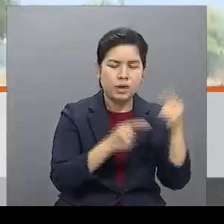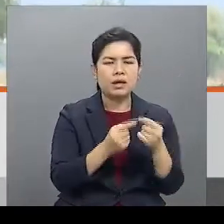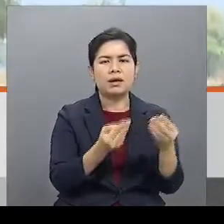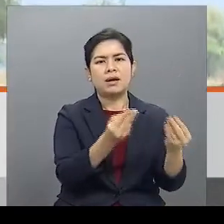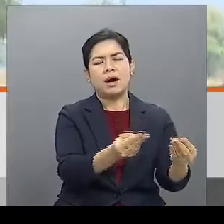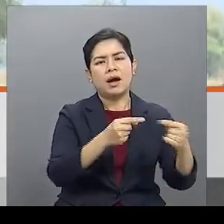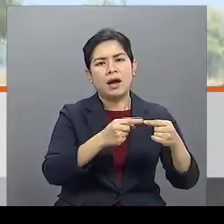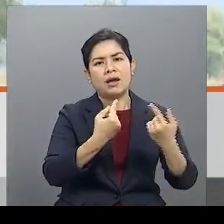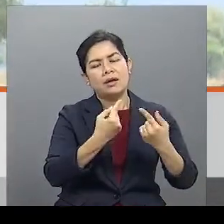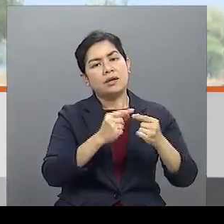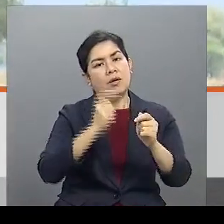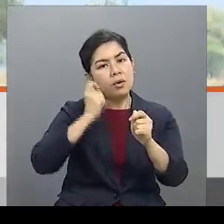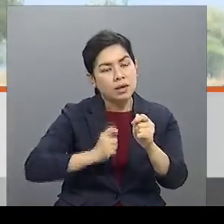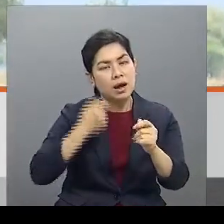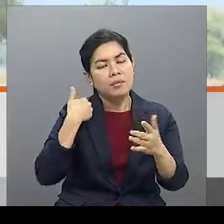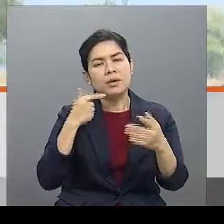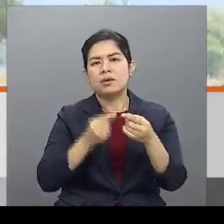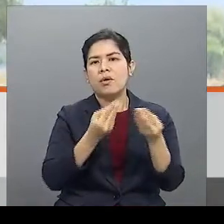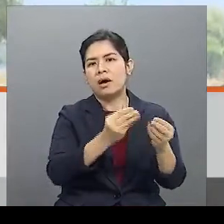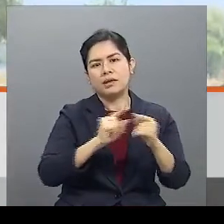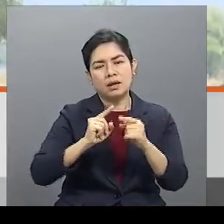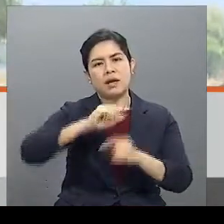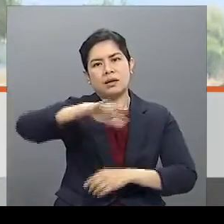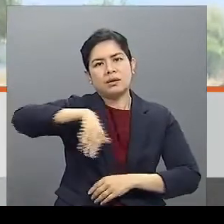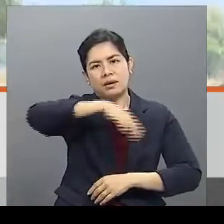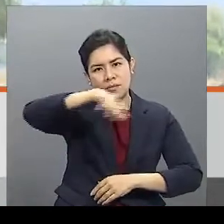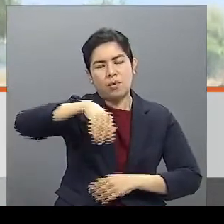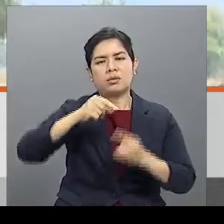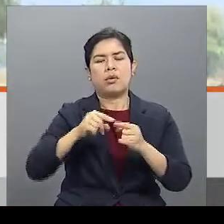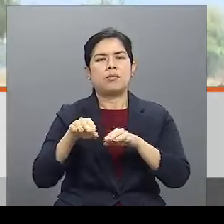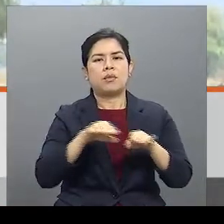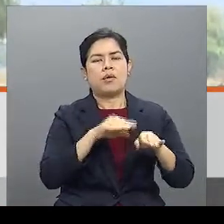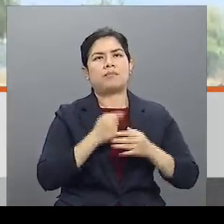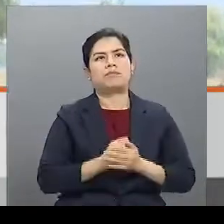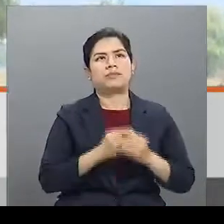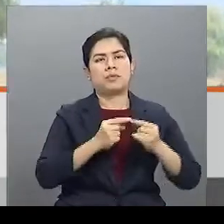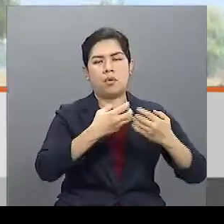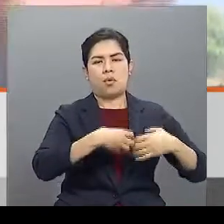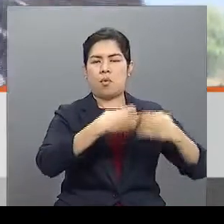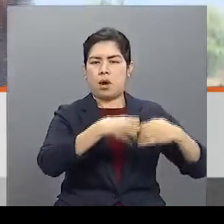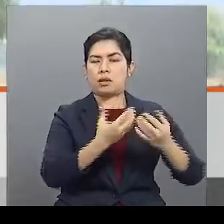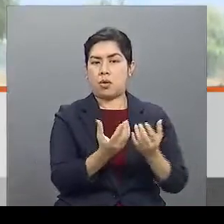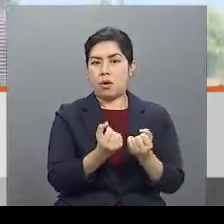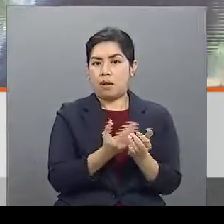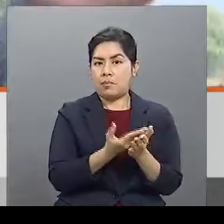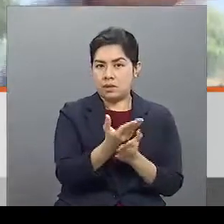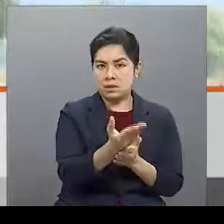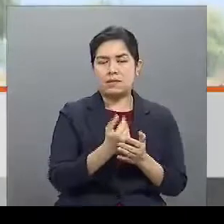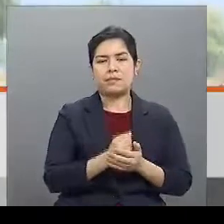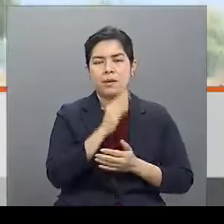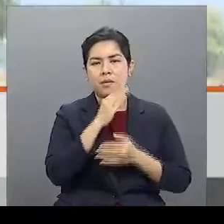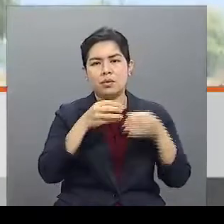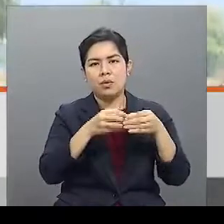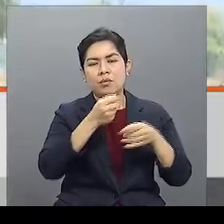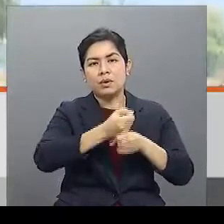มันดีเพิ่นบ่ปล่อยเฮาถิ่มดอกโรงงานน่ะยามเดือดร้อนมาเพิ่นก็ขออีหยังเพิ่นก็